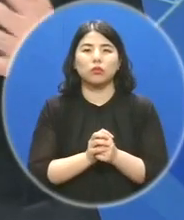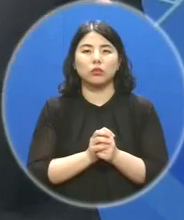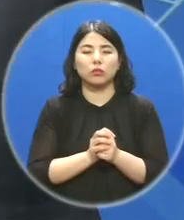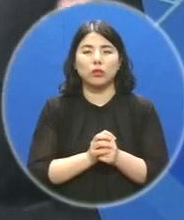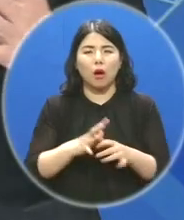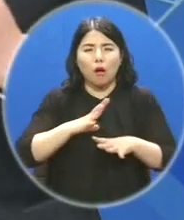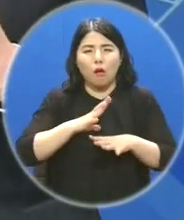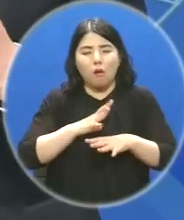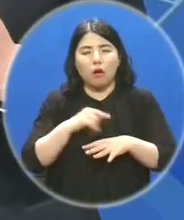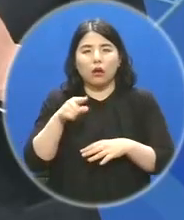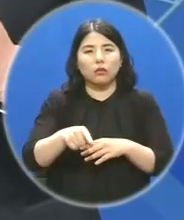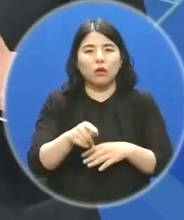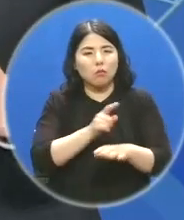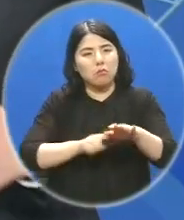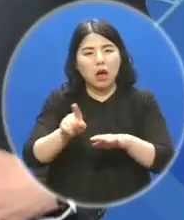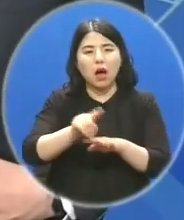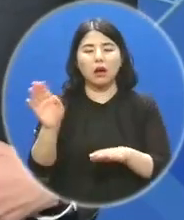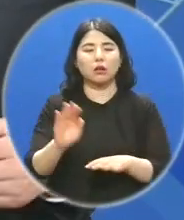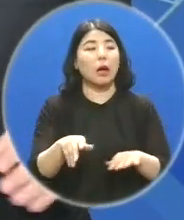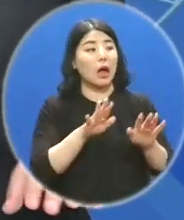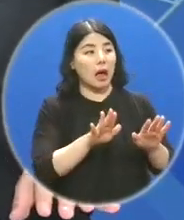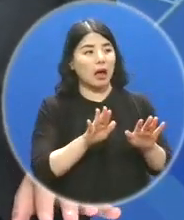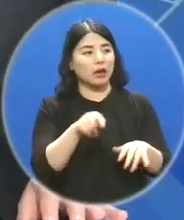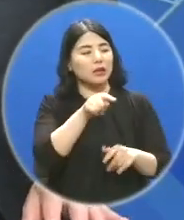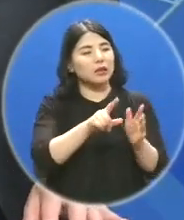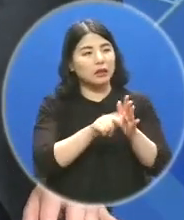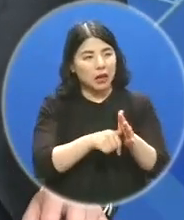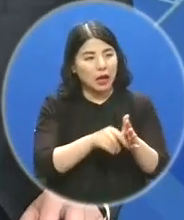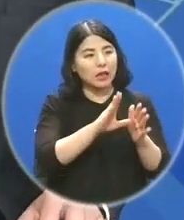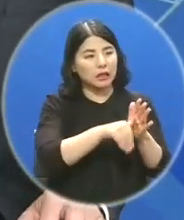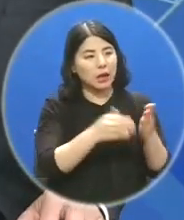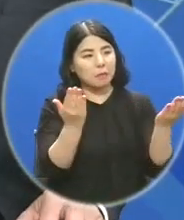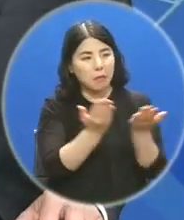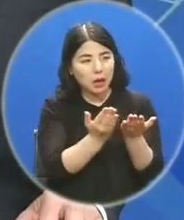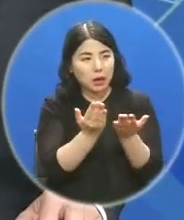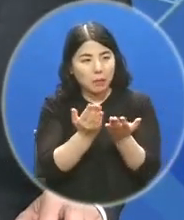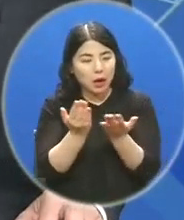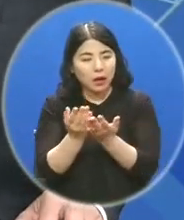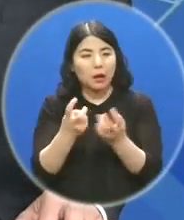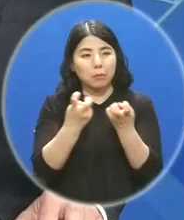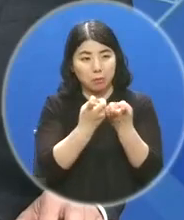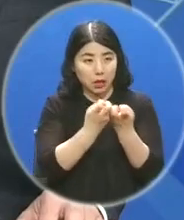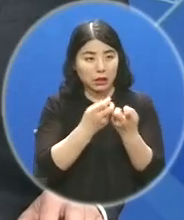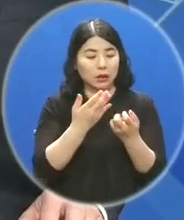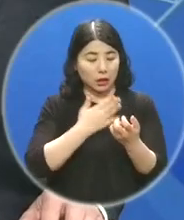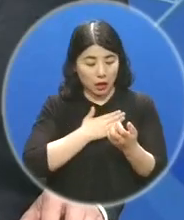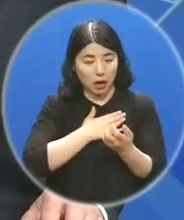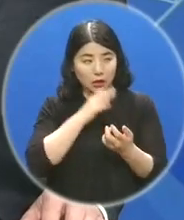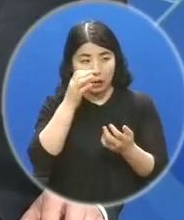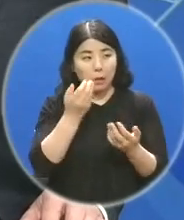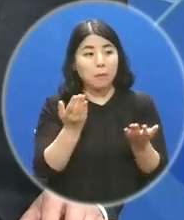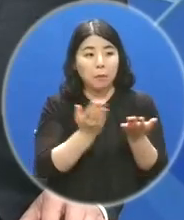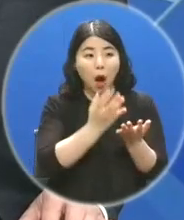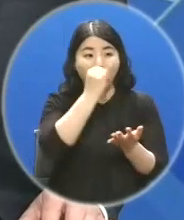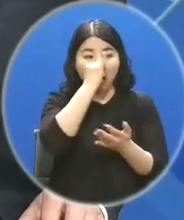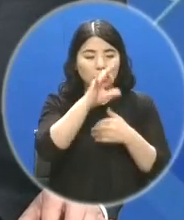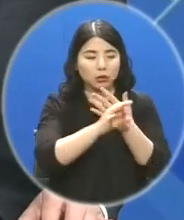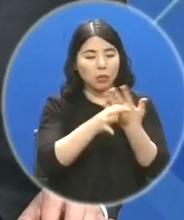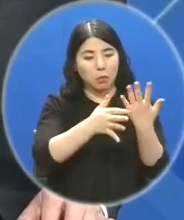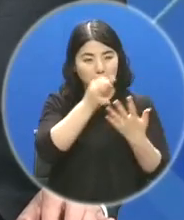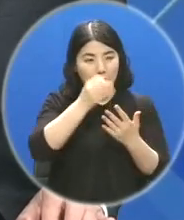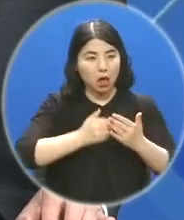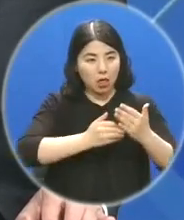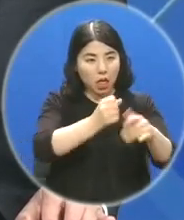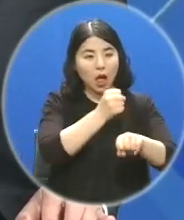이게 두려워하거나 점진적으로 아니 저희가 그러니까 그때 시대에 맞게끔 나오는 방식들은 저희가 적당한 방법도 있으면 채택해